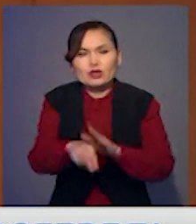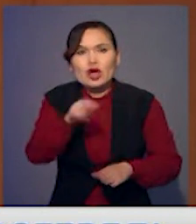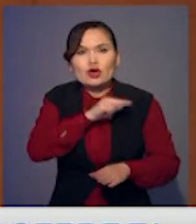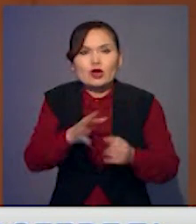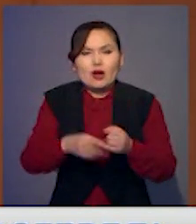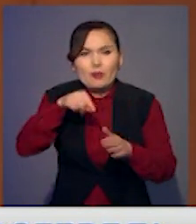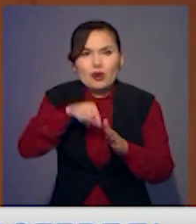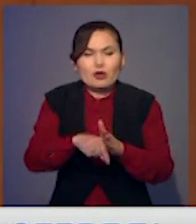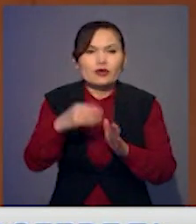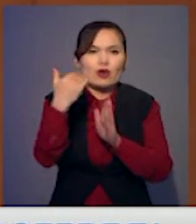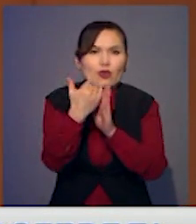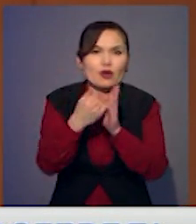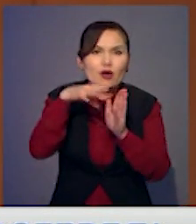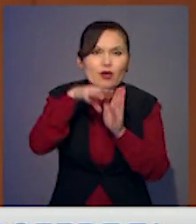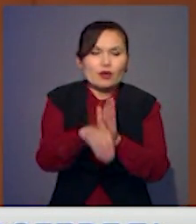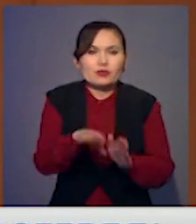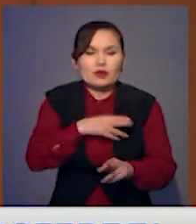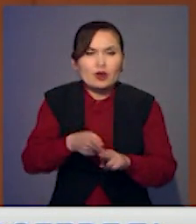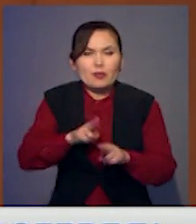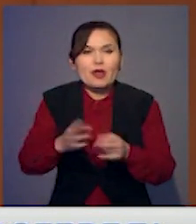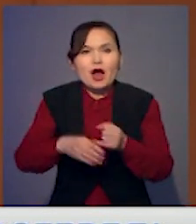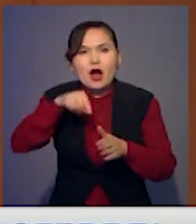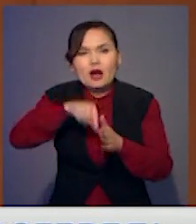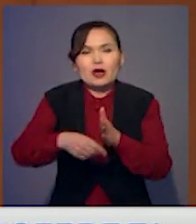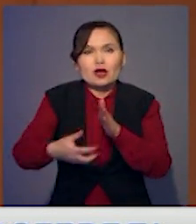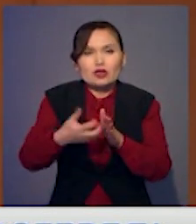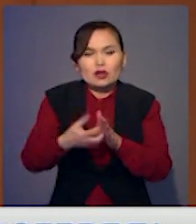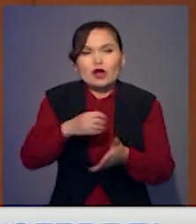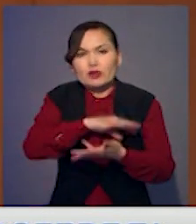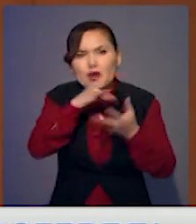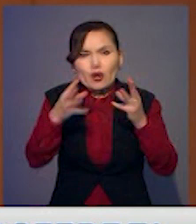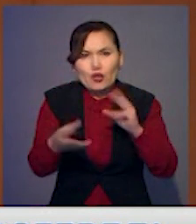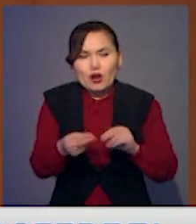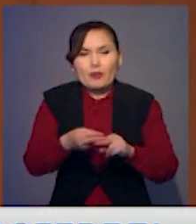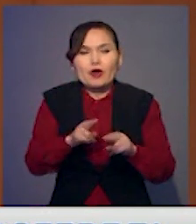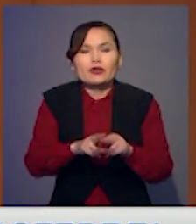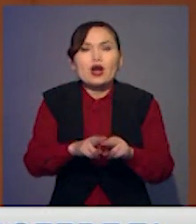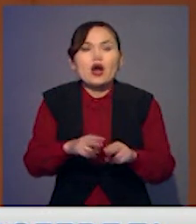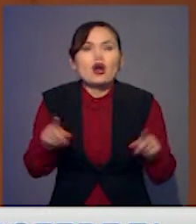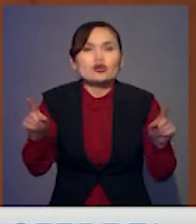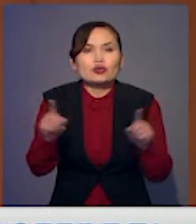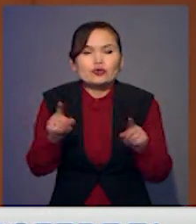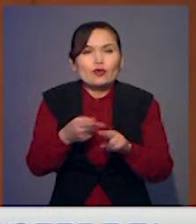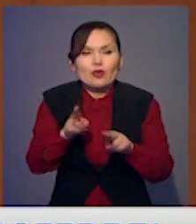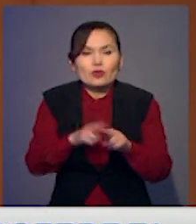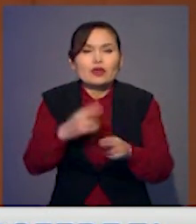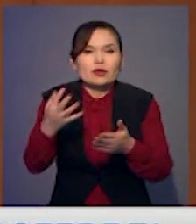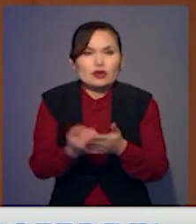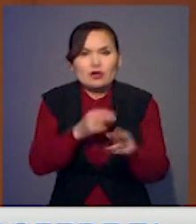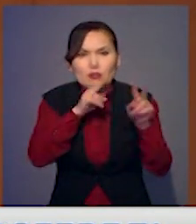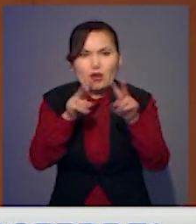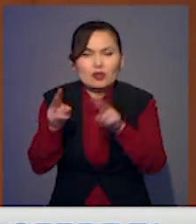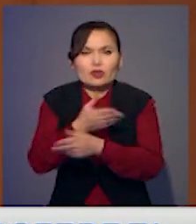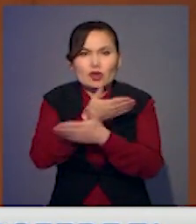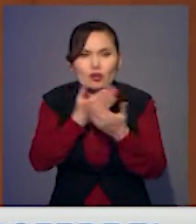археологиялық топтың тізімінде жүр. Оның үстіне бізде қазба жұмыстарының қорытындысы бойынша не табылғаны бақыланбайды. Сондықтан